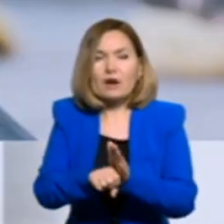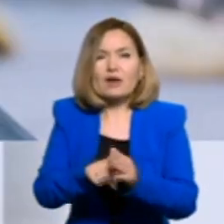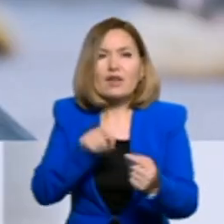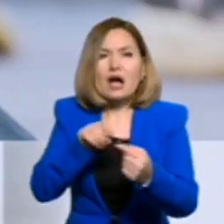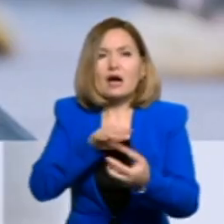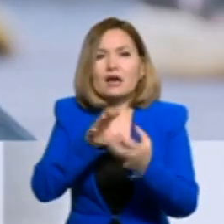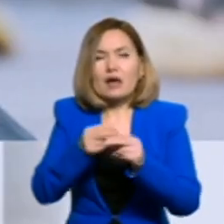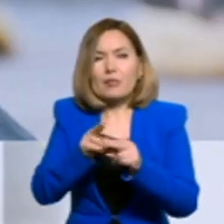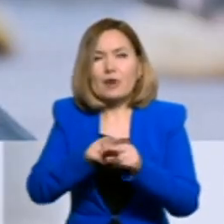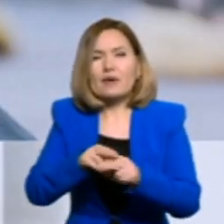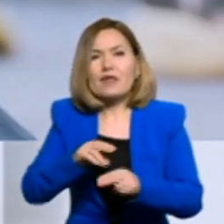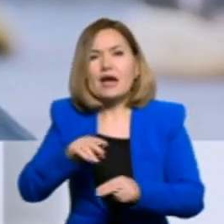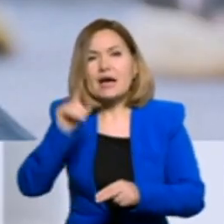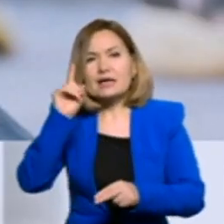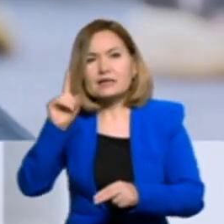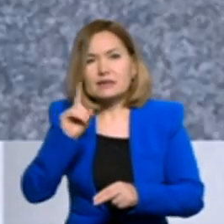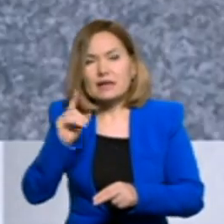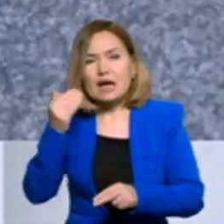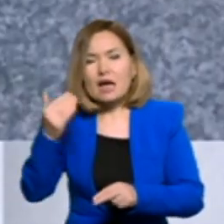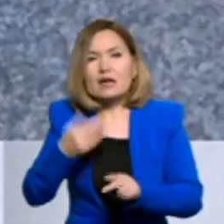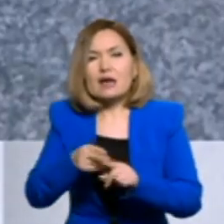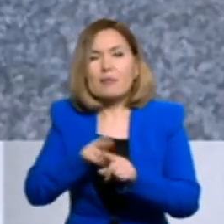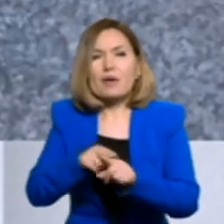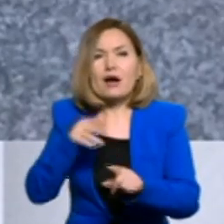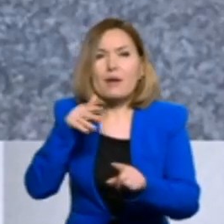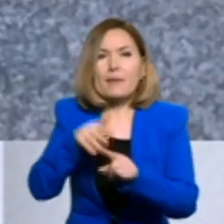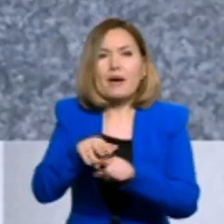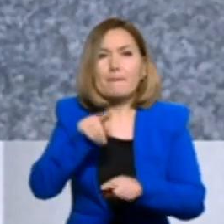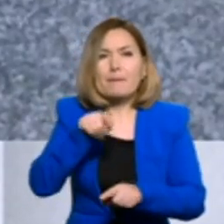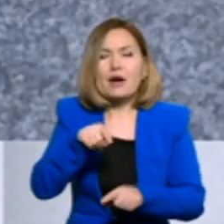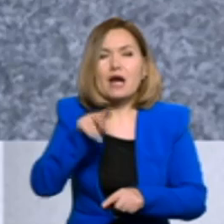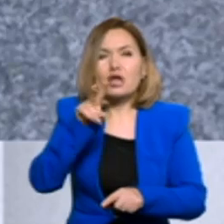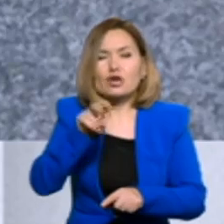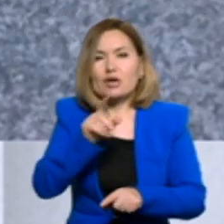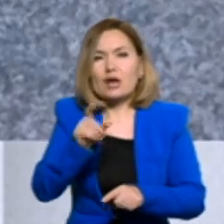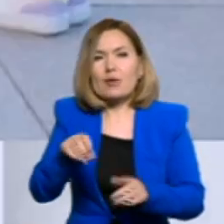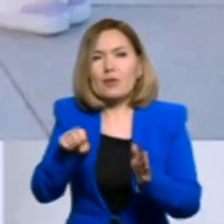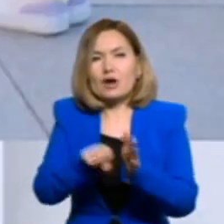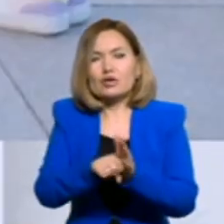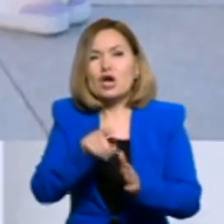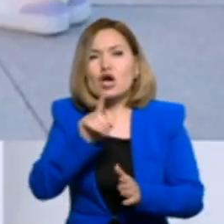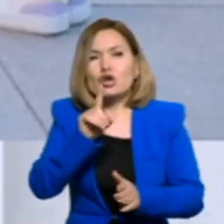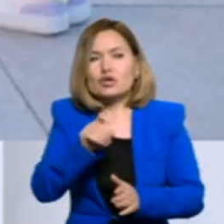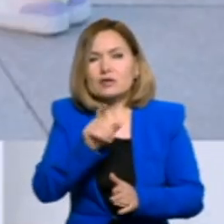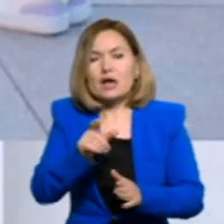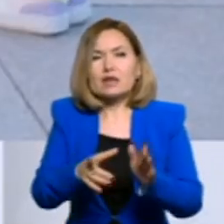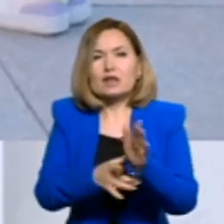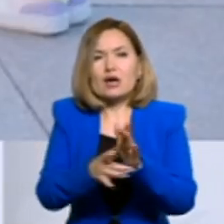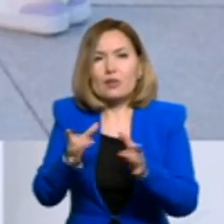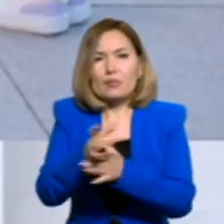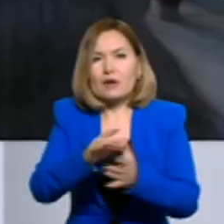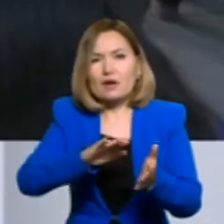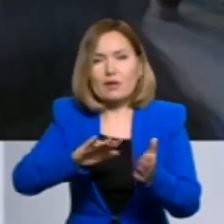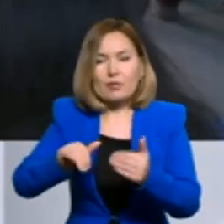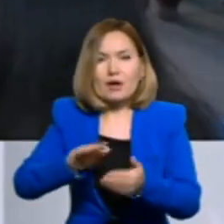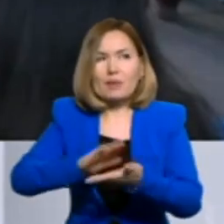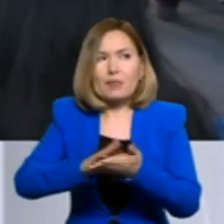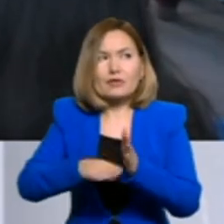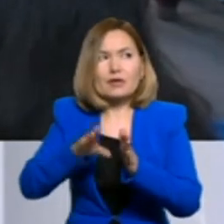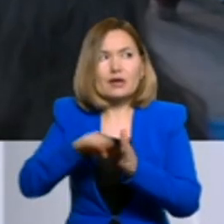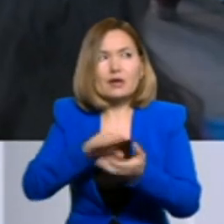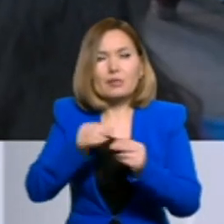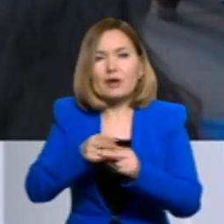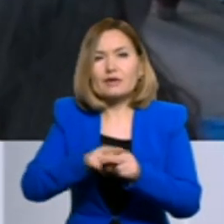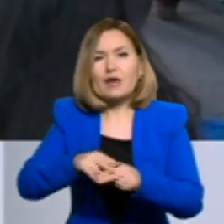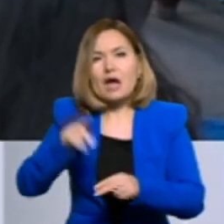Хамастықтар Израильдің оңтүстігіне басып кіріп, 1200-ден астам адамды өлтіріп, жүздеген тұрғынды кепілдікке алғаннан кейін жағдай ушықты. Содан